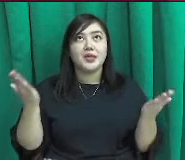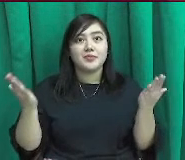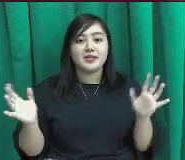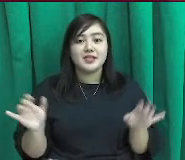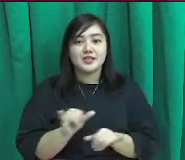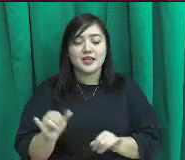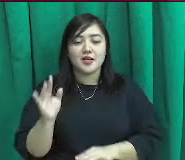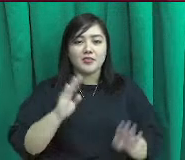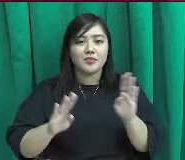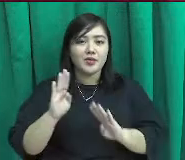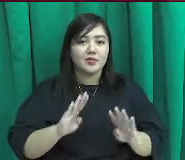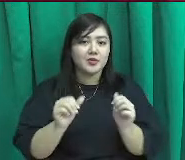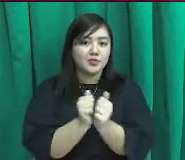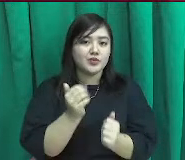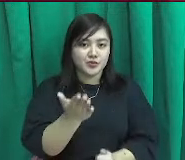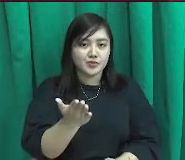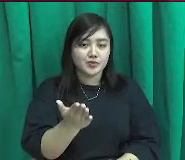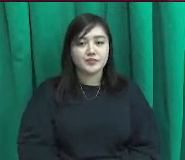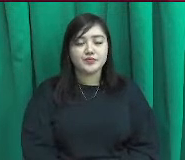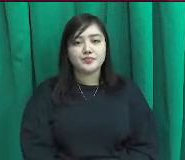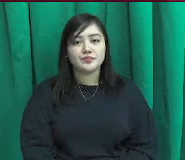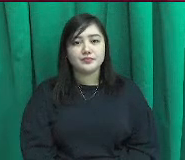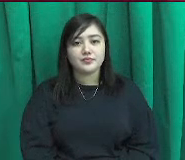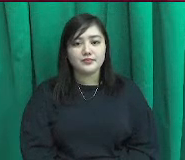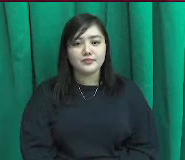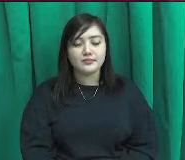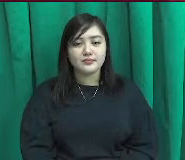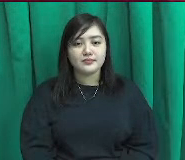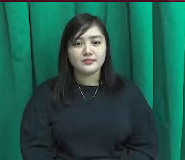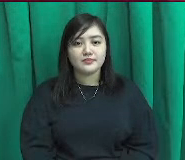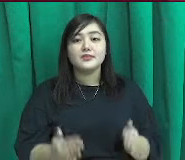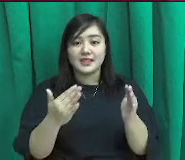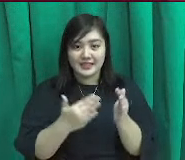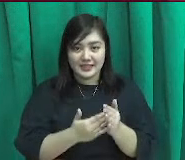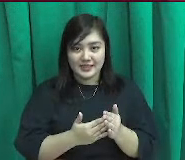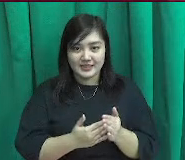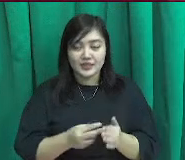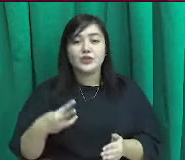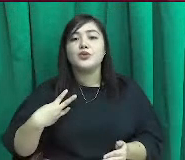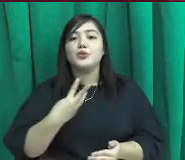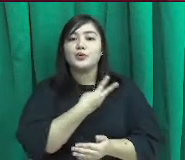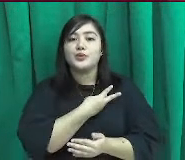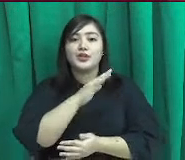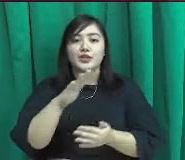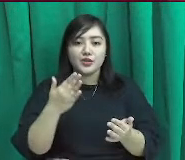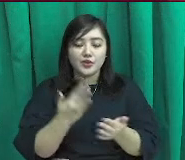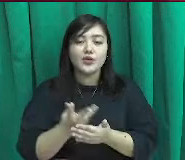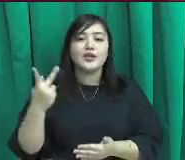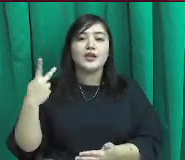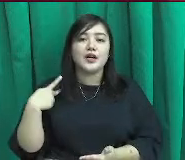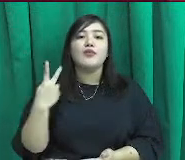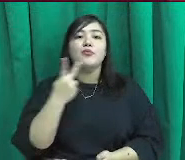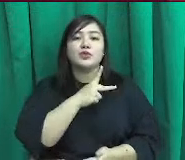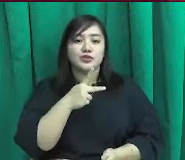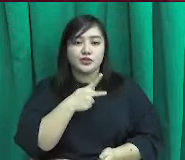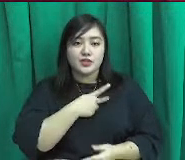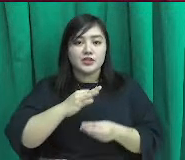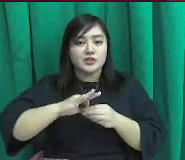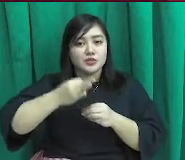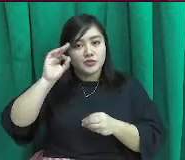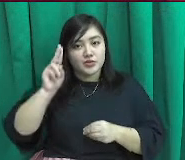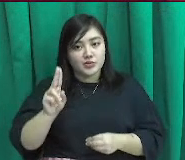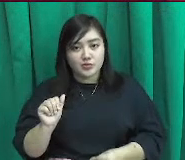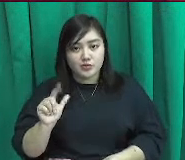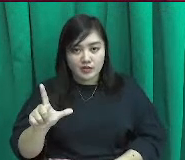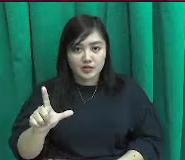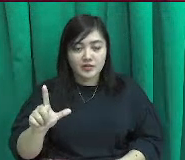Yun yung sinasabi ko kanina eh. Yeah. Yes. Lahat tayo may hinaharap na battle. Yes. Personal, amen. Spiritual battle. Oh. Kaya natin inilalabas yan